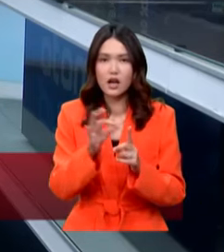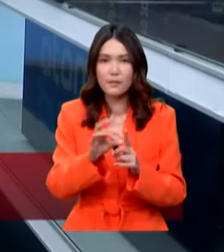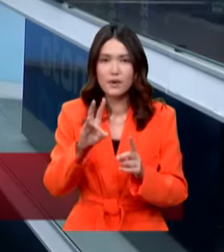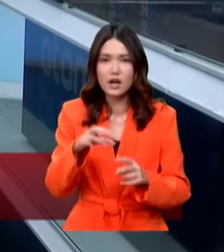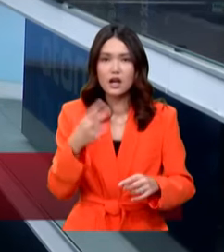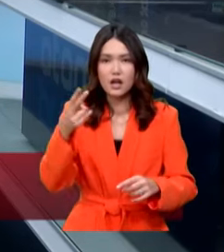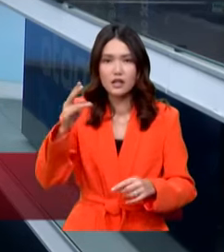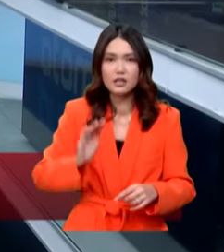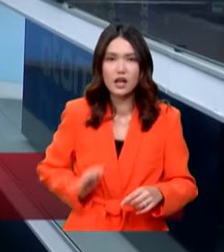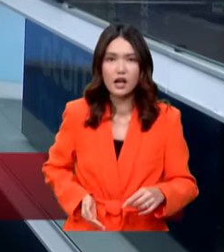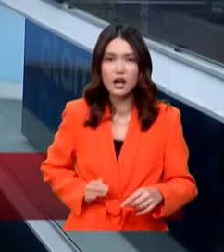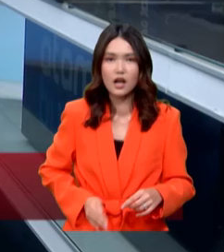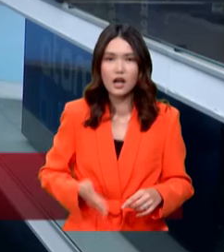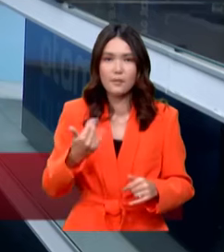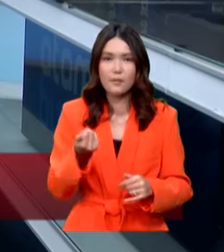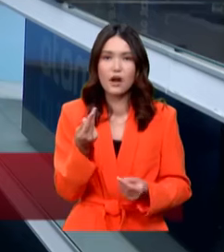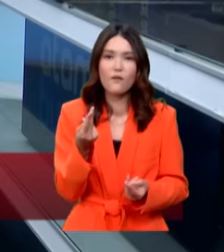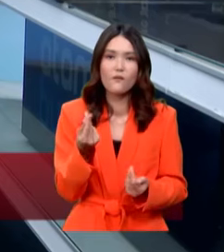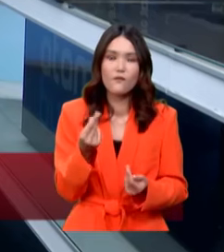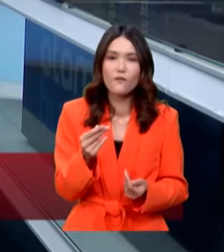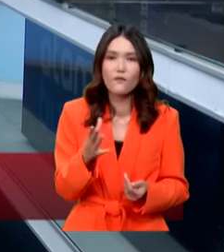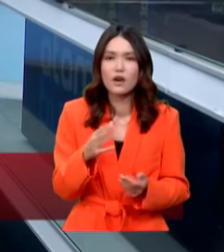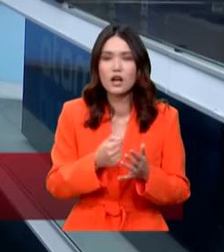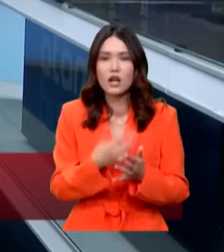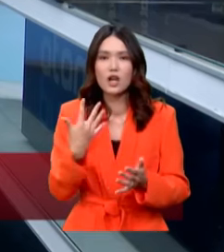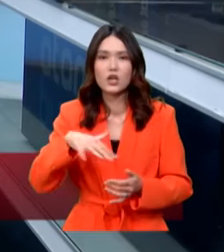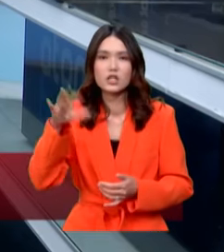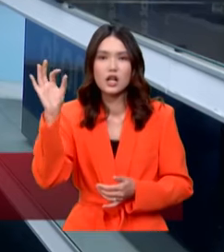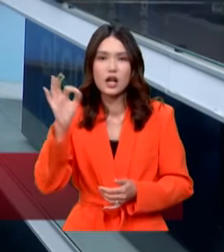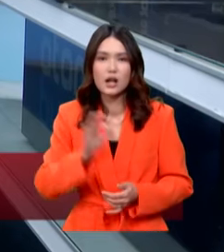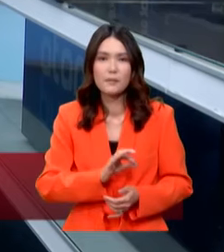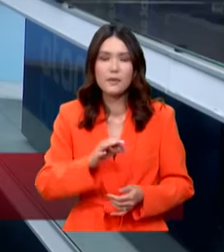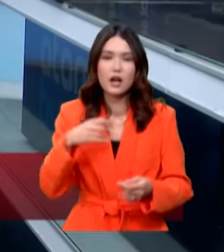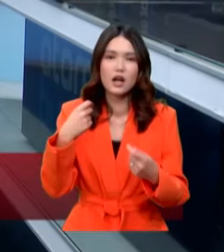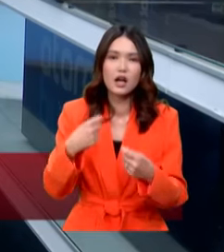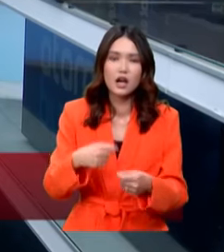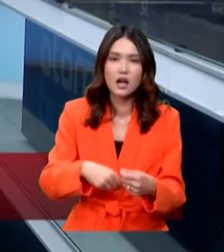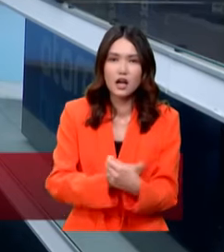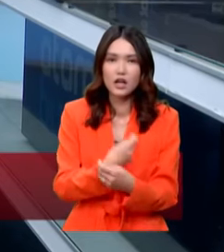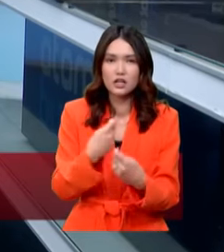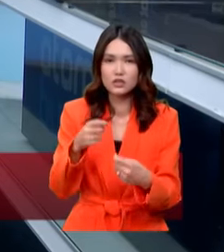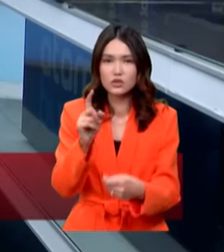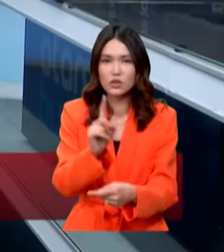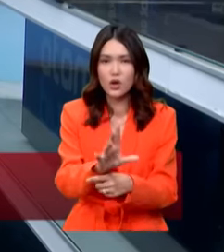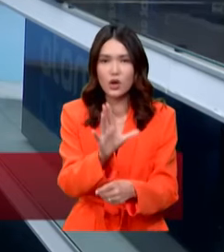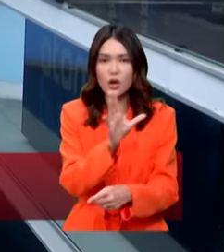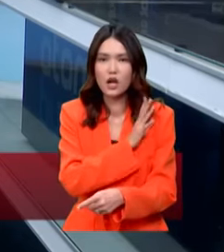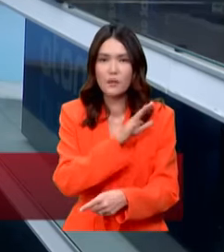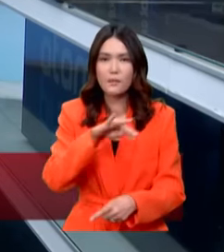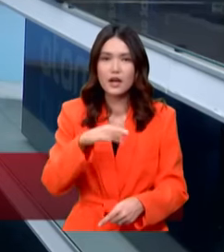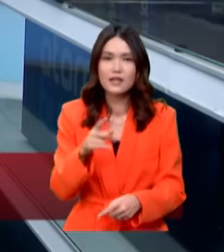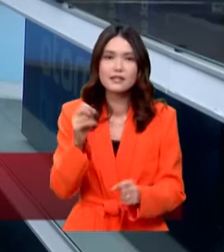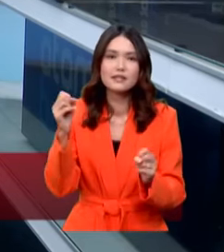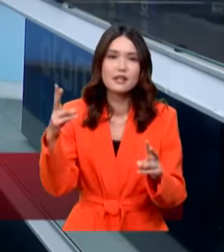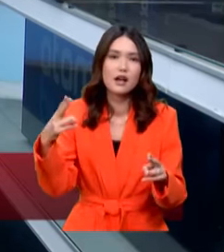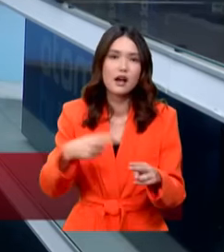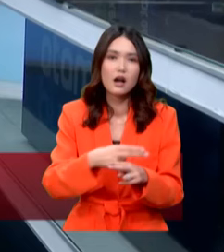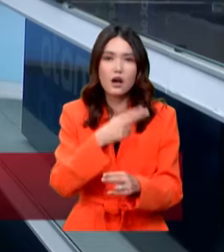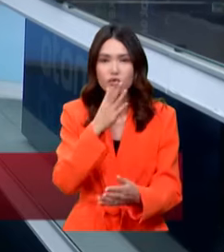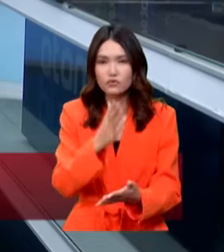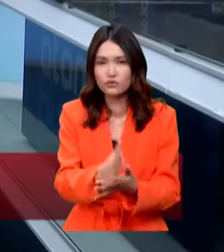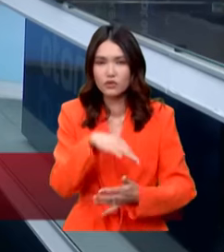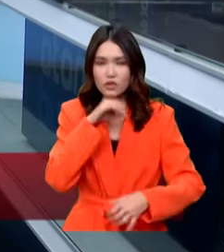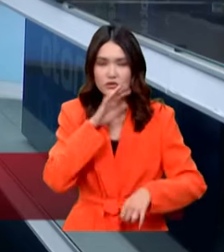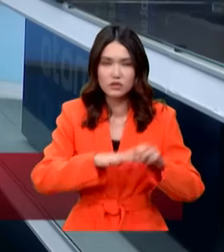ұлттық компаниялардың валюталық түсімінің 50% қайта сатуға міндеттейді. Бұл теңгеге қалай әсер етуі мүмкін?